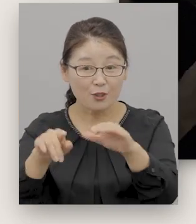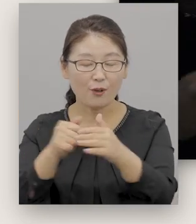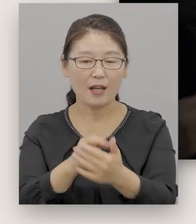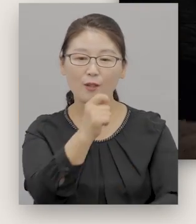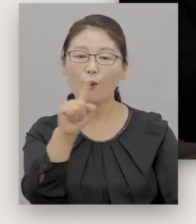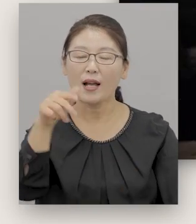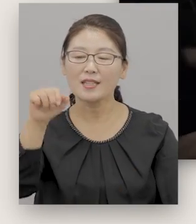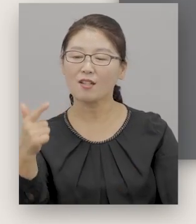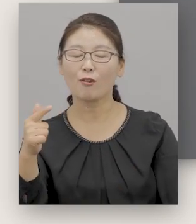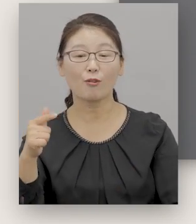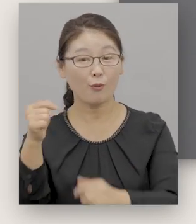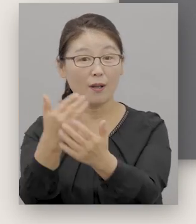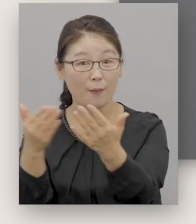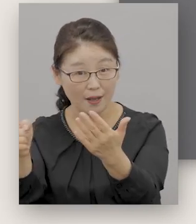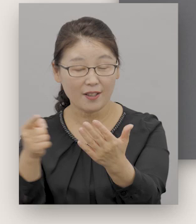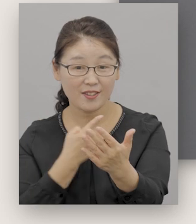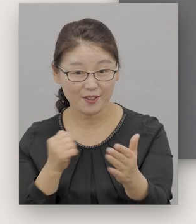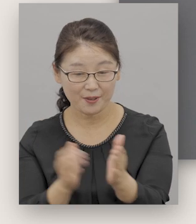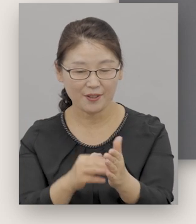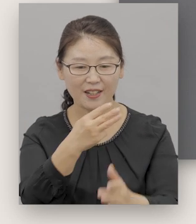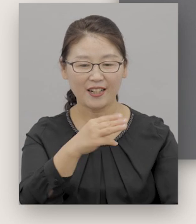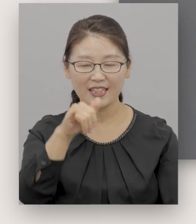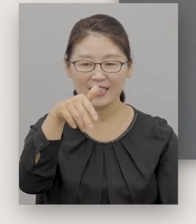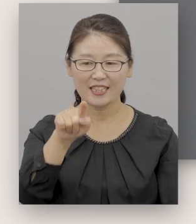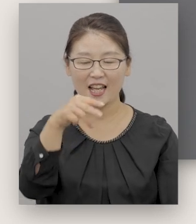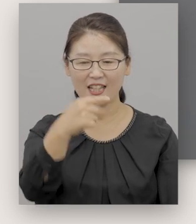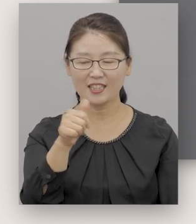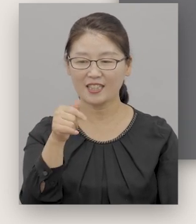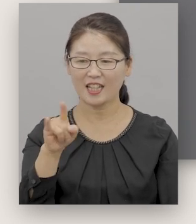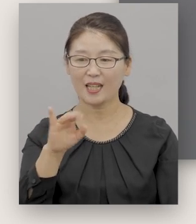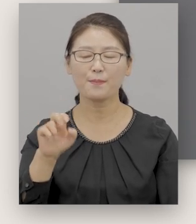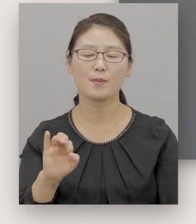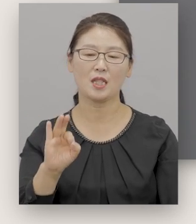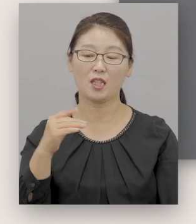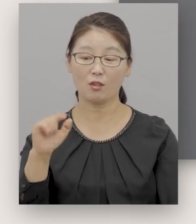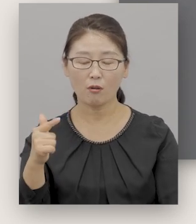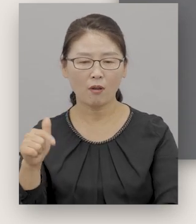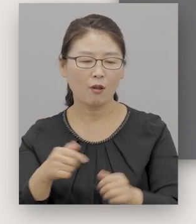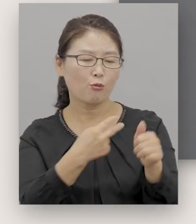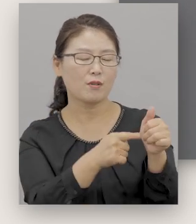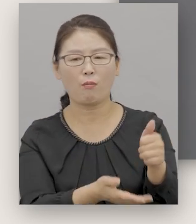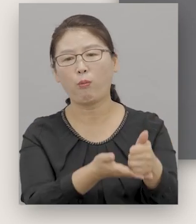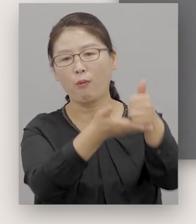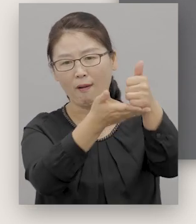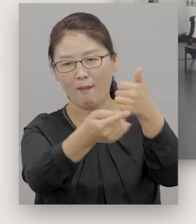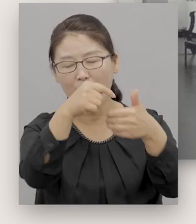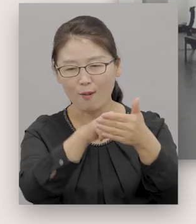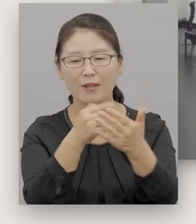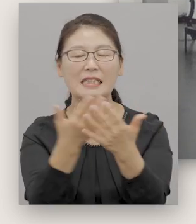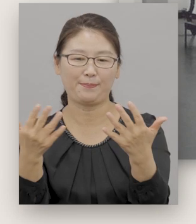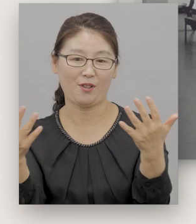국립현대미술관 과천관에서도 보여준 적 있었던 리차드 해밀턴. 리차드 해밀턴이 듀샹에